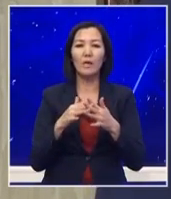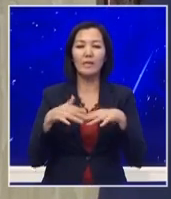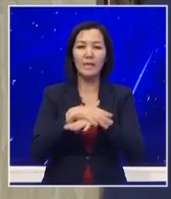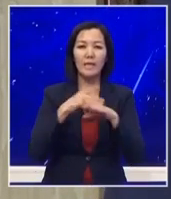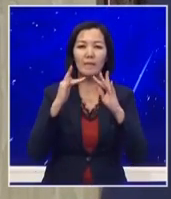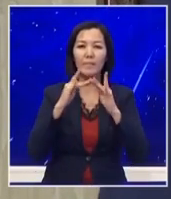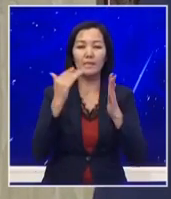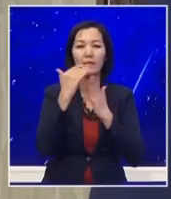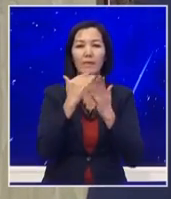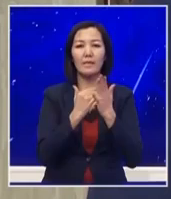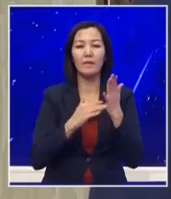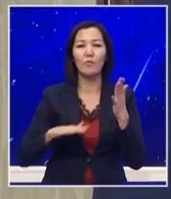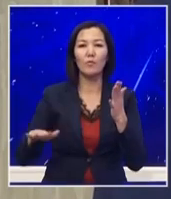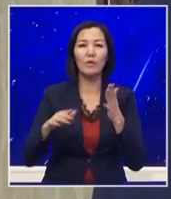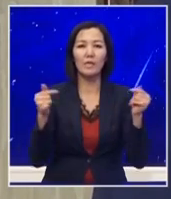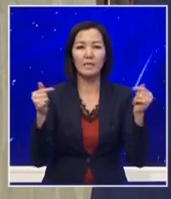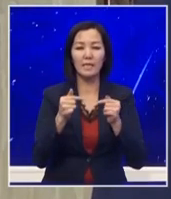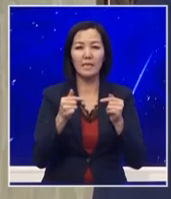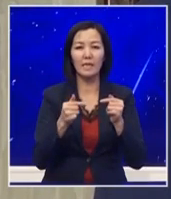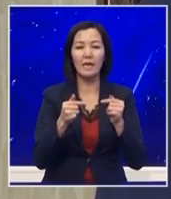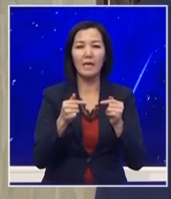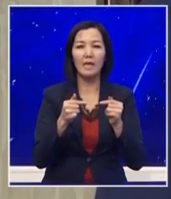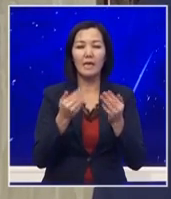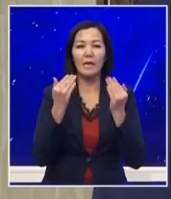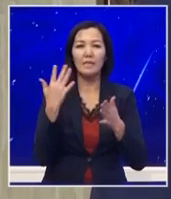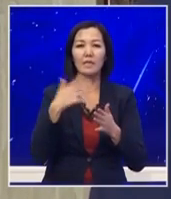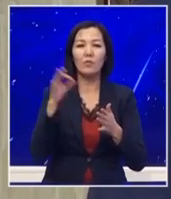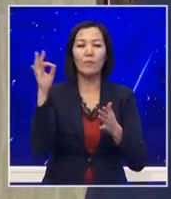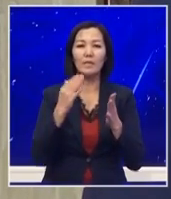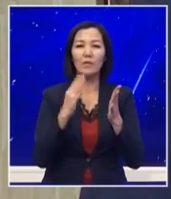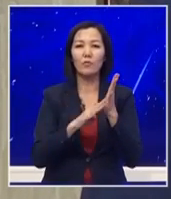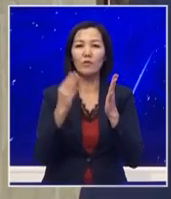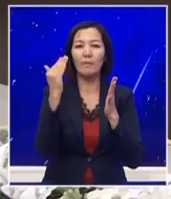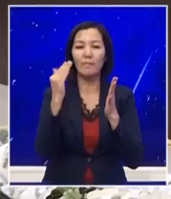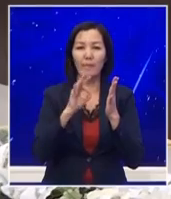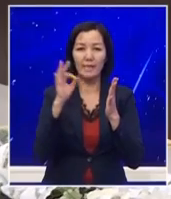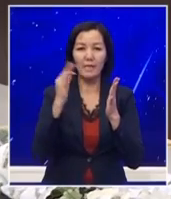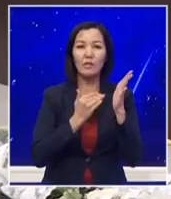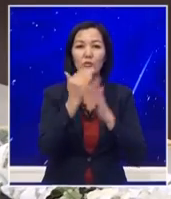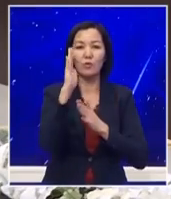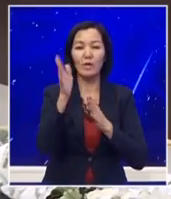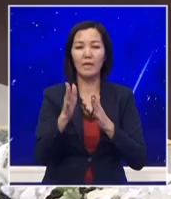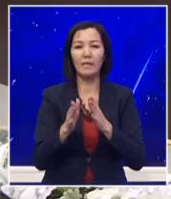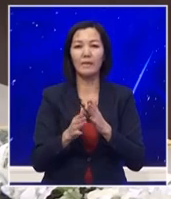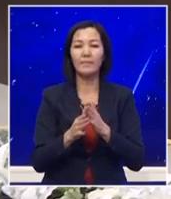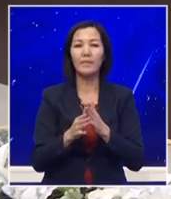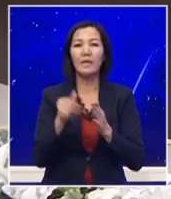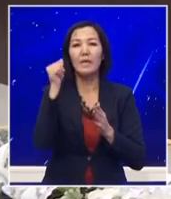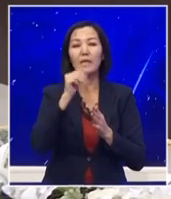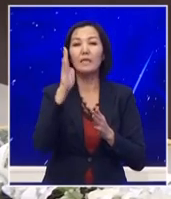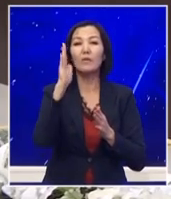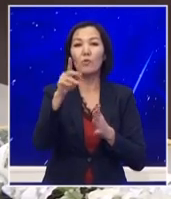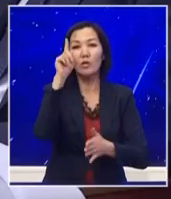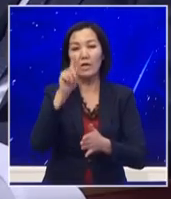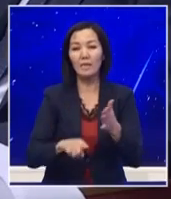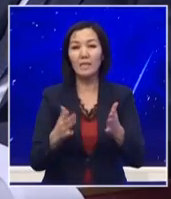мына өңірлік стандарттарға сәйкес келетін ауылдардың санын біз қазіргі 50%-дан 90%-ға дейін жеткіземіз. Кешегі күннен алысы ертеңгі күннен